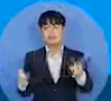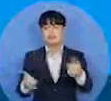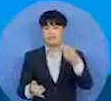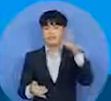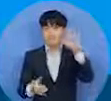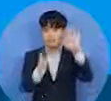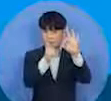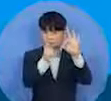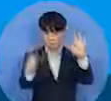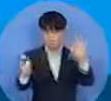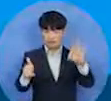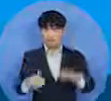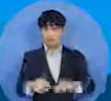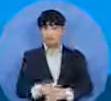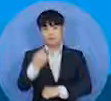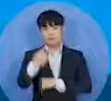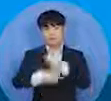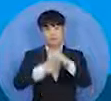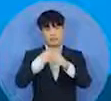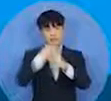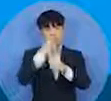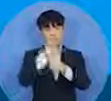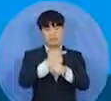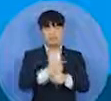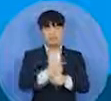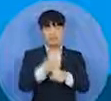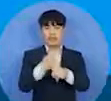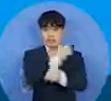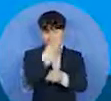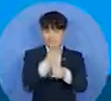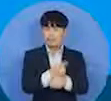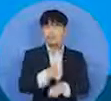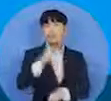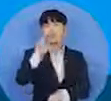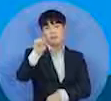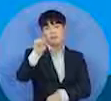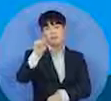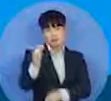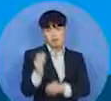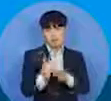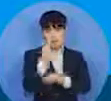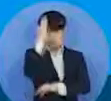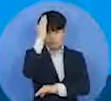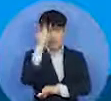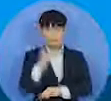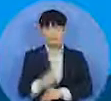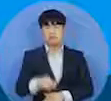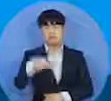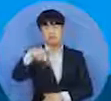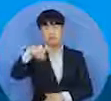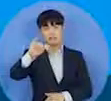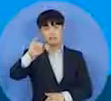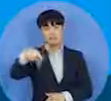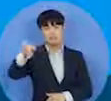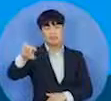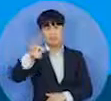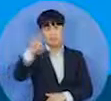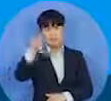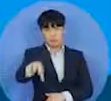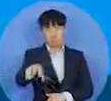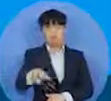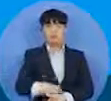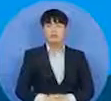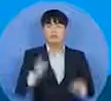거창테크에서 제조 관련 단순 종사원 10명을 모집합니다. 임금은 시급 만 원 이상이며 근무지는 천안시 서북구